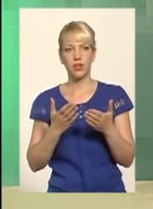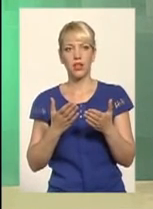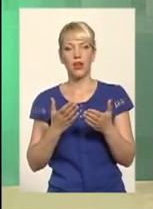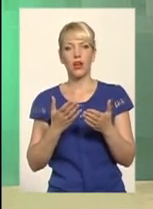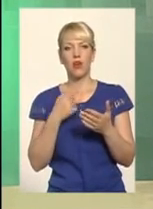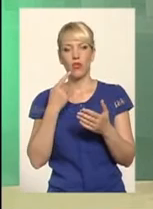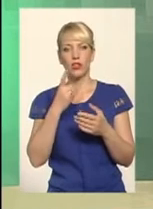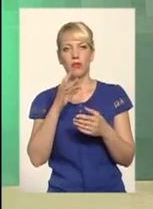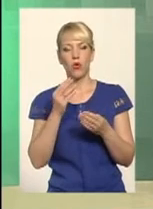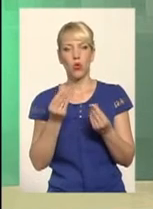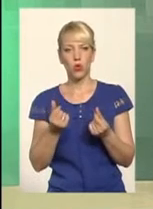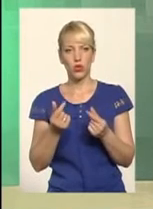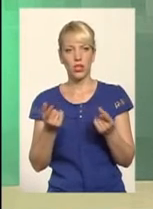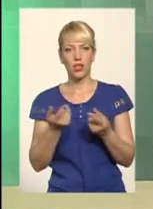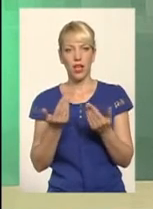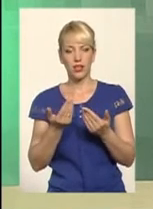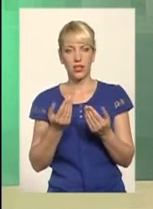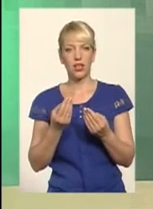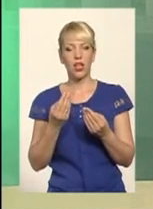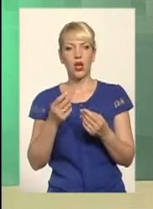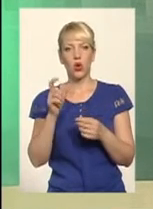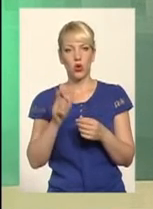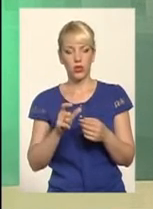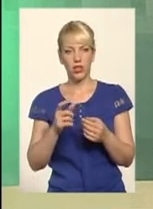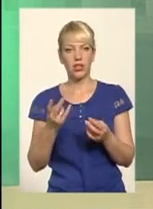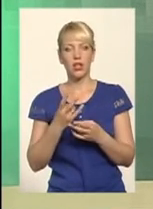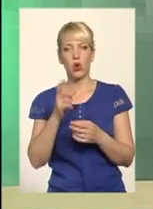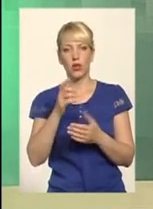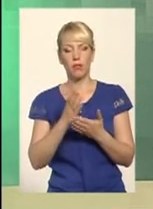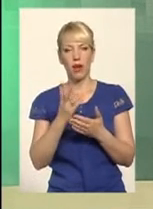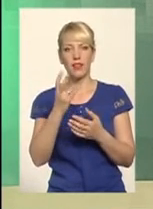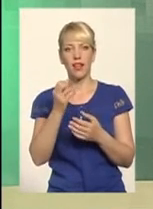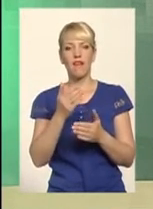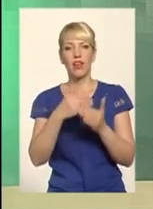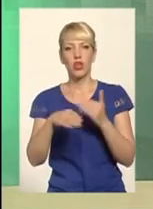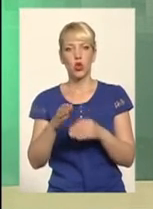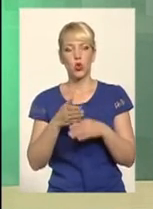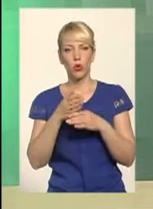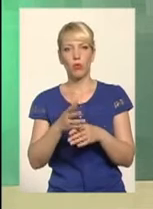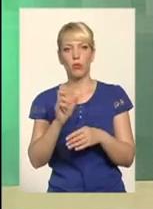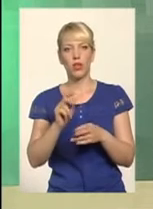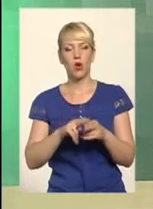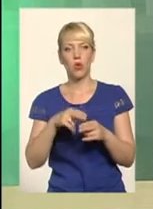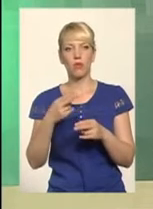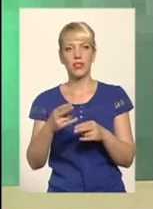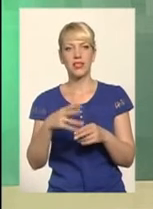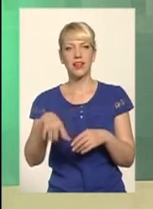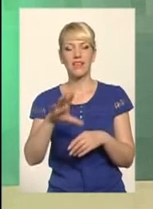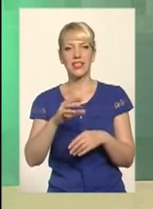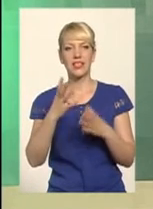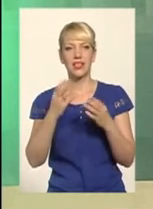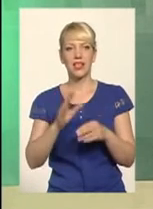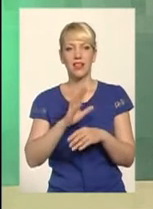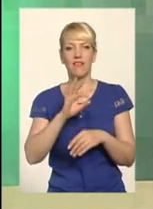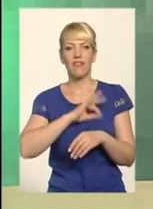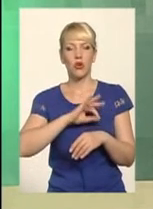торкнутися грошових коштів, які людині належать, то це людина має право на вихідну допомогу і на компенсацію за всі дні невикористаної відпустки за весь